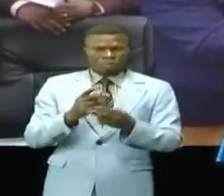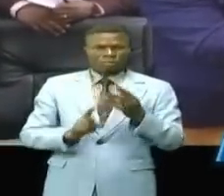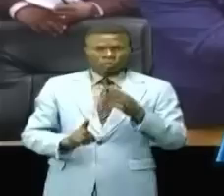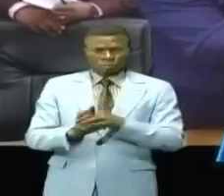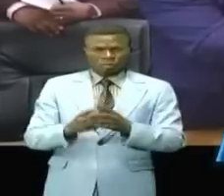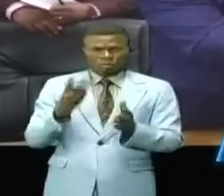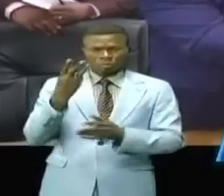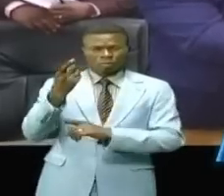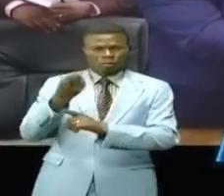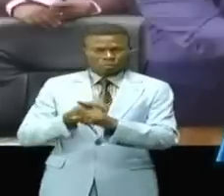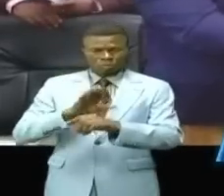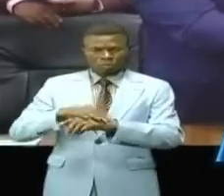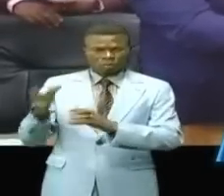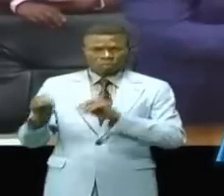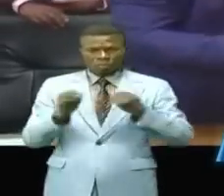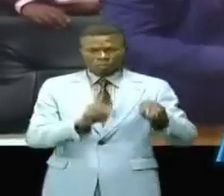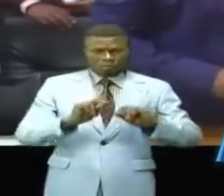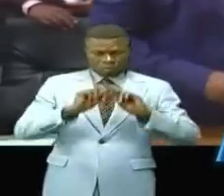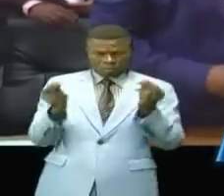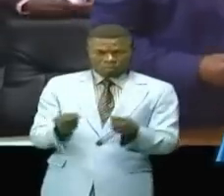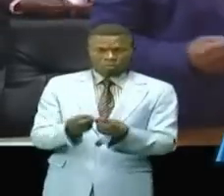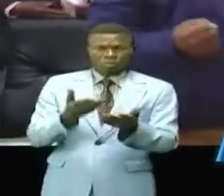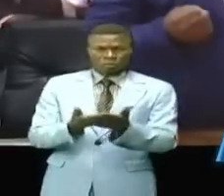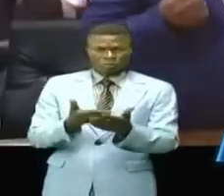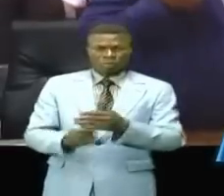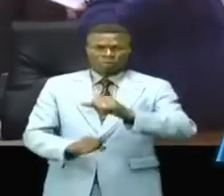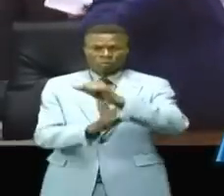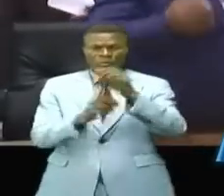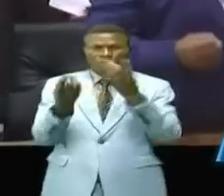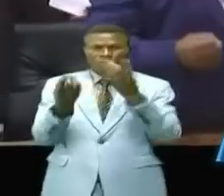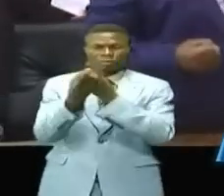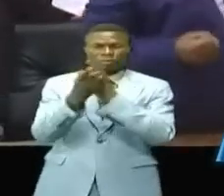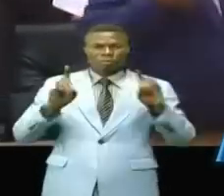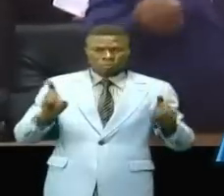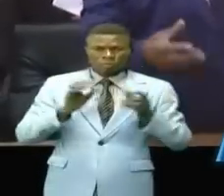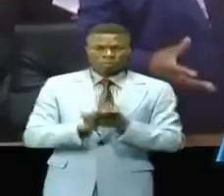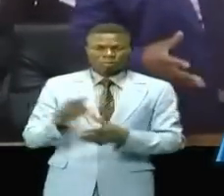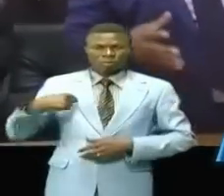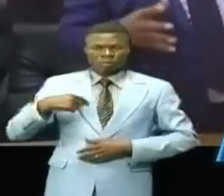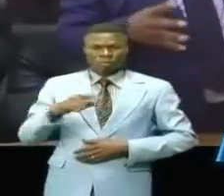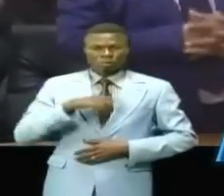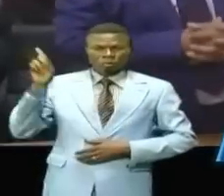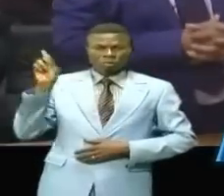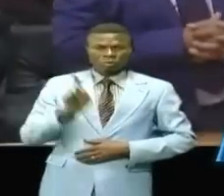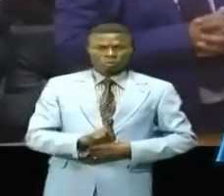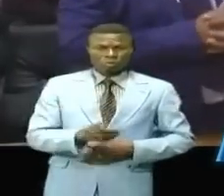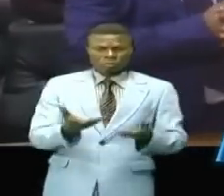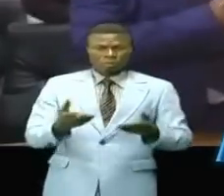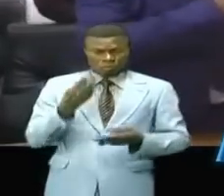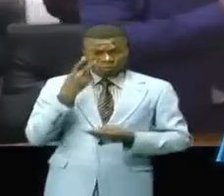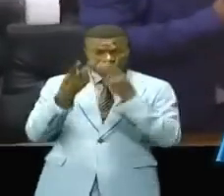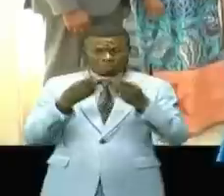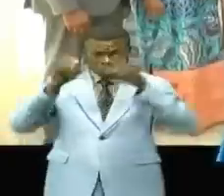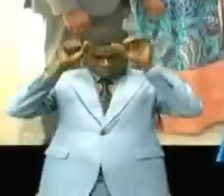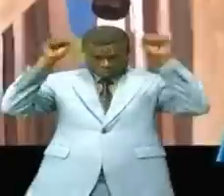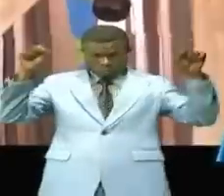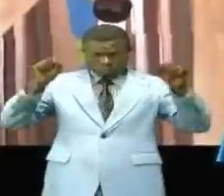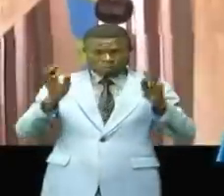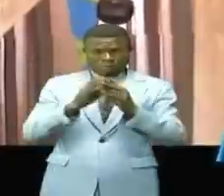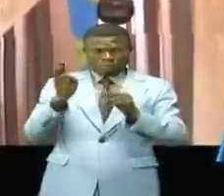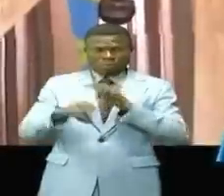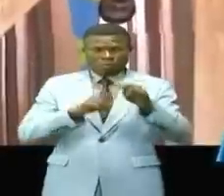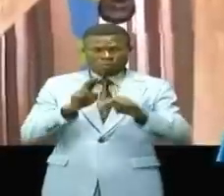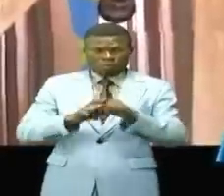3 mois après la mise en place de cette institution d'appui à la démocratie. Nous sommes venus voir le président,